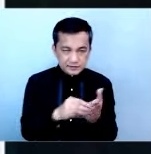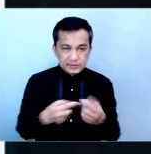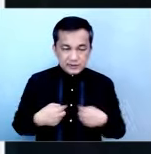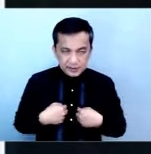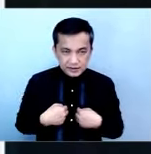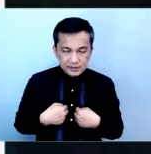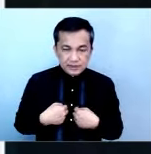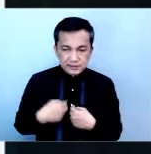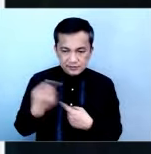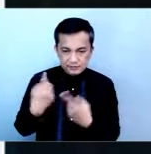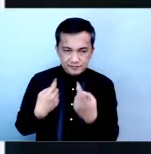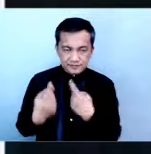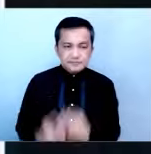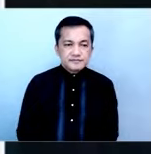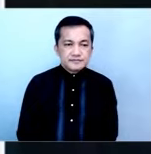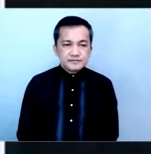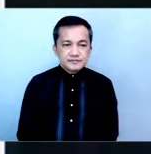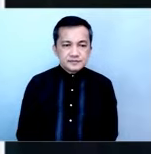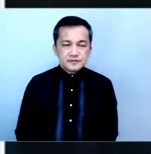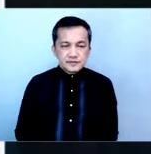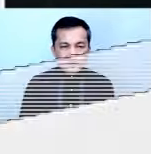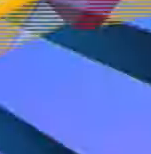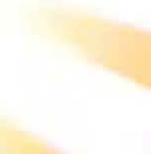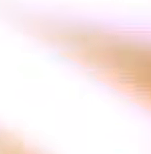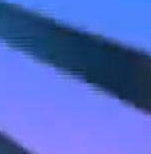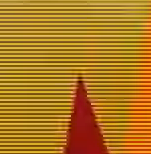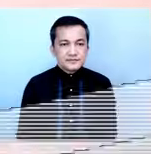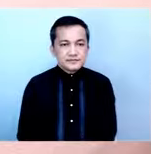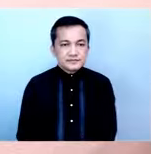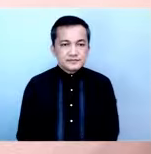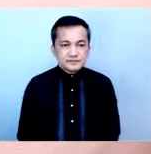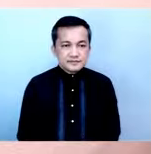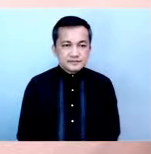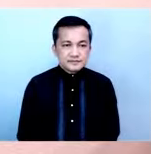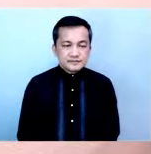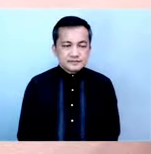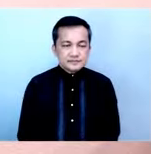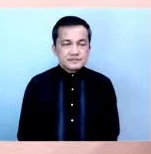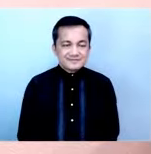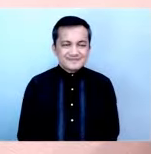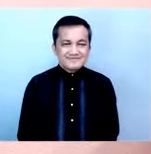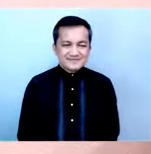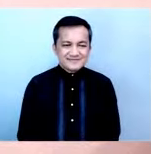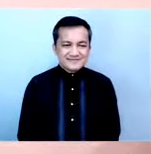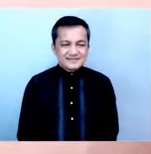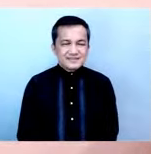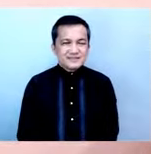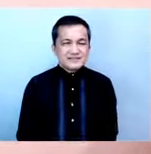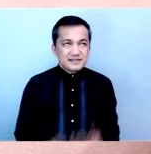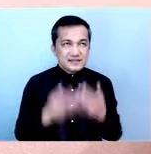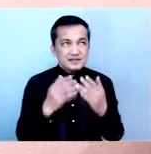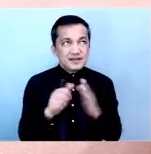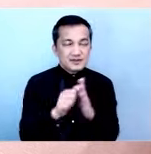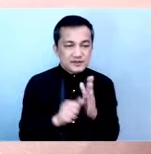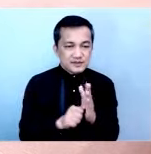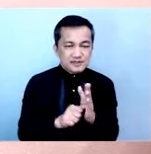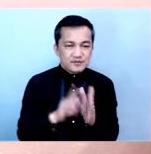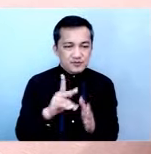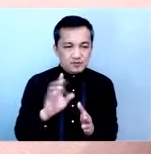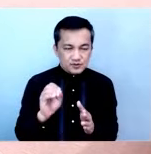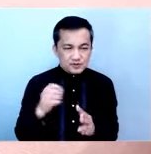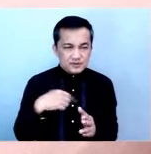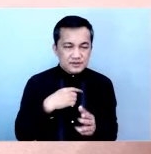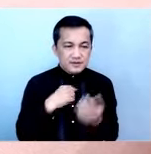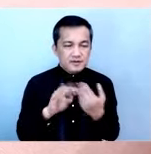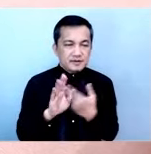inyong mga katanungan. Maraming salamat. At maraming salamat po, Attorney Buko, at sa aming pong